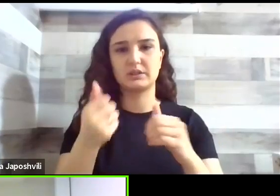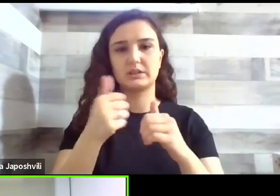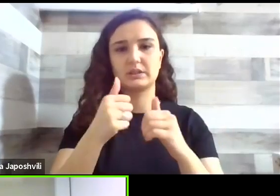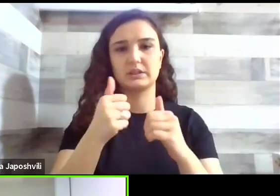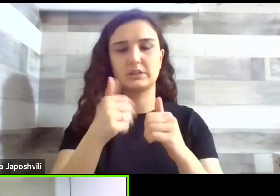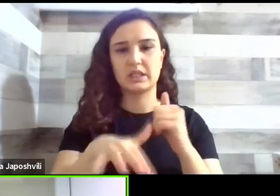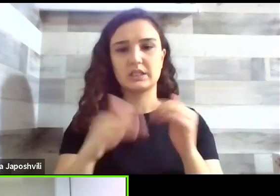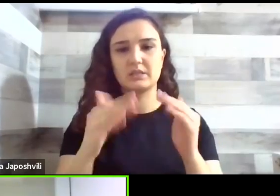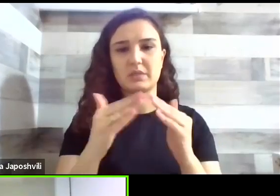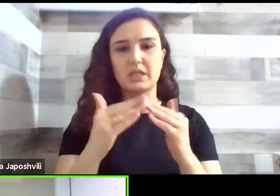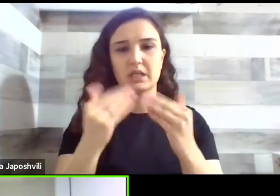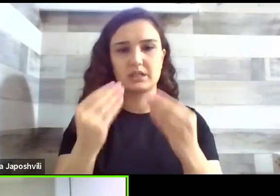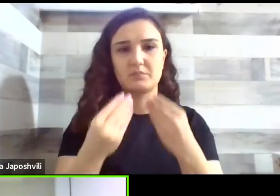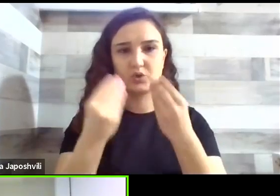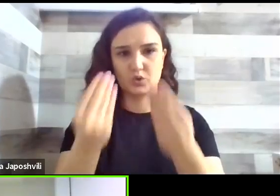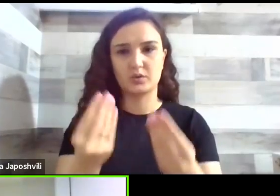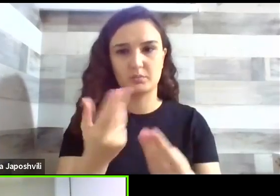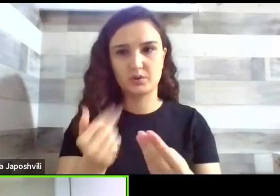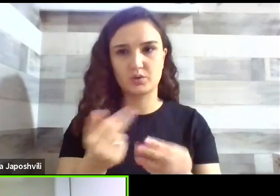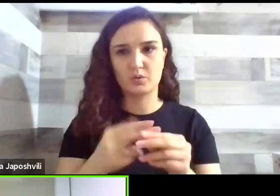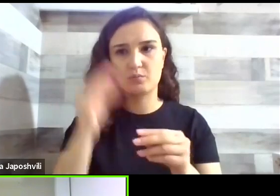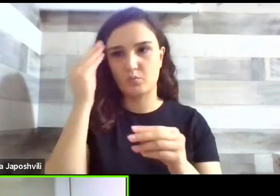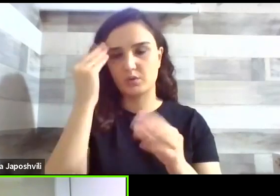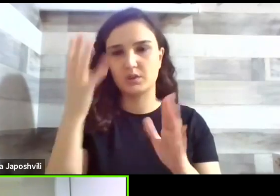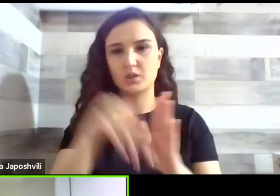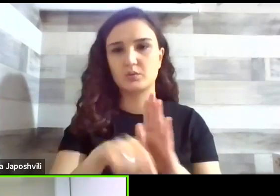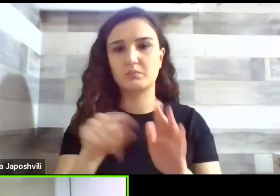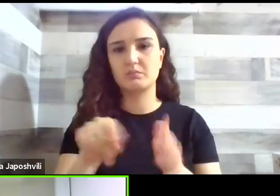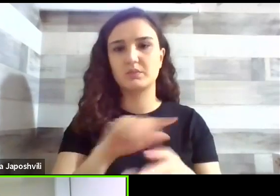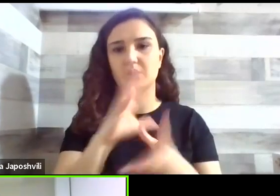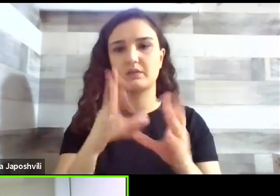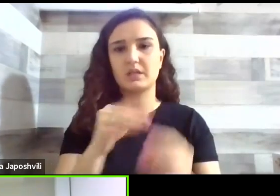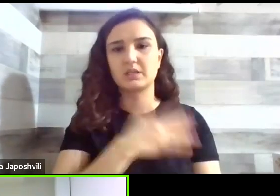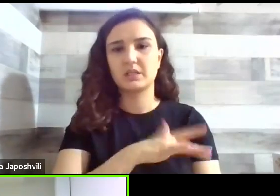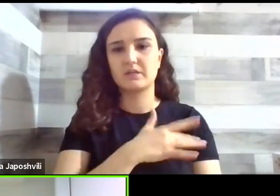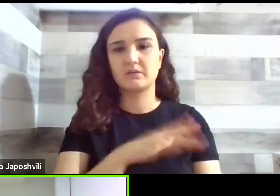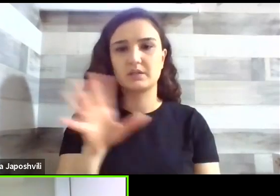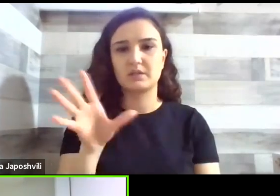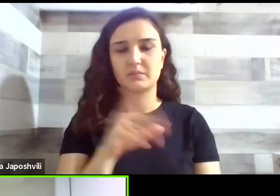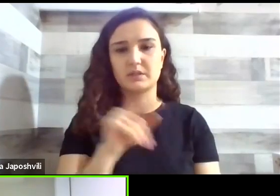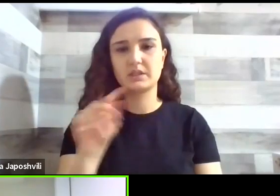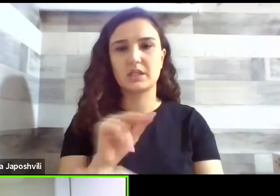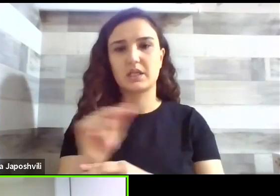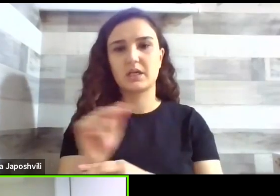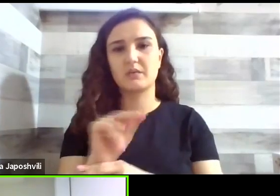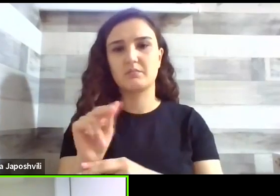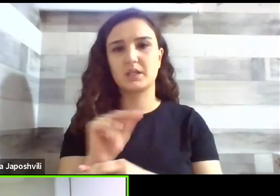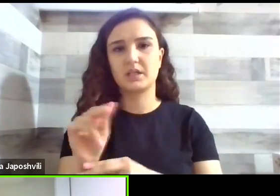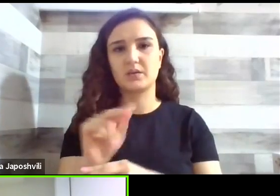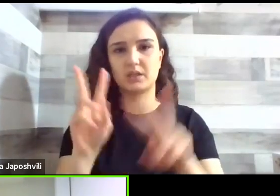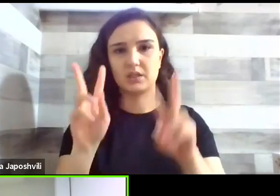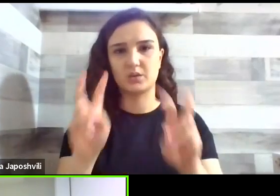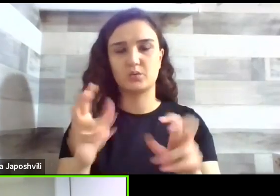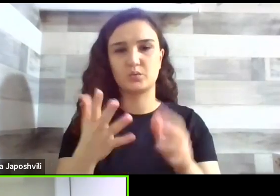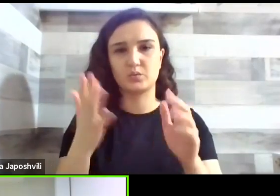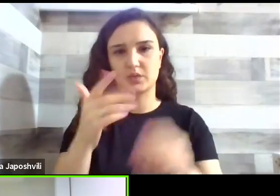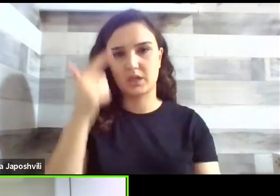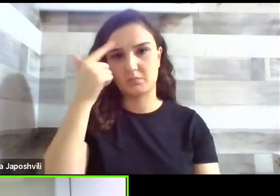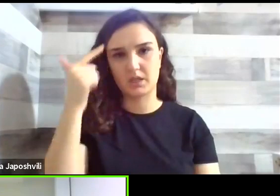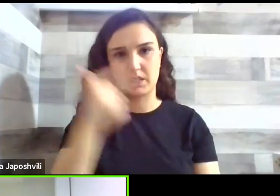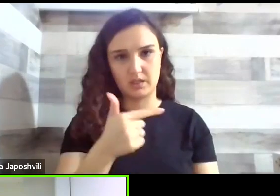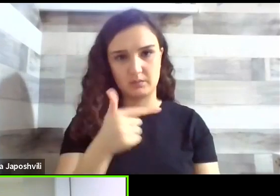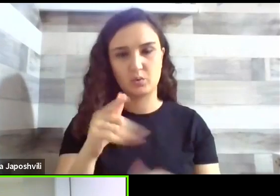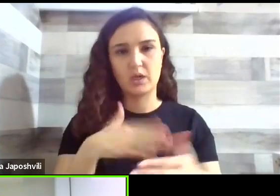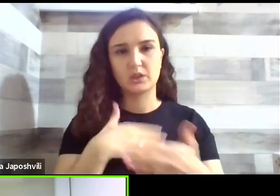ხო, თავისთავად, ანუ მოიაზრებს, რომ ის ყველა სერვისები, ყველა თერაპიები, თერაპიული თუ საგანმანათლებლო